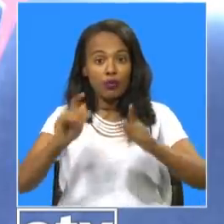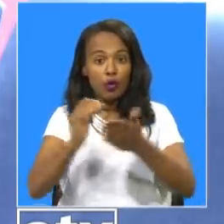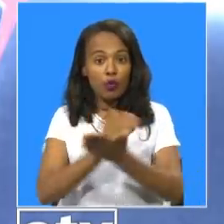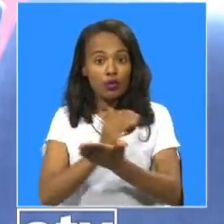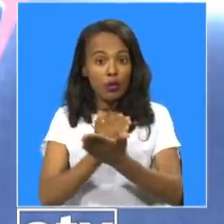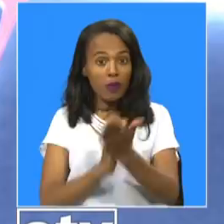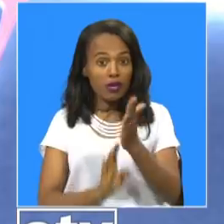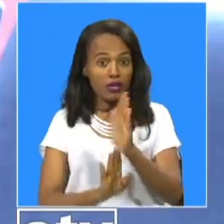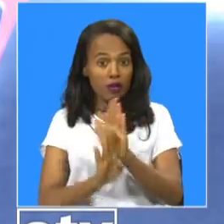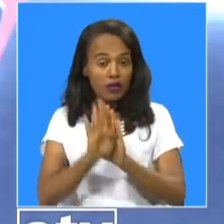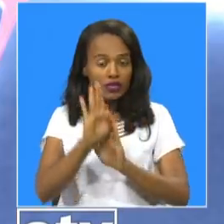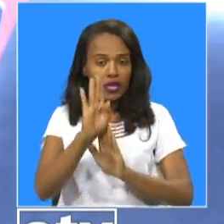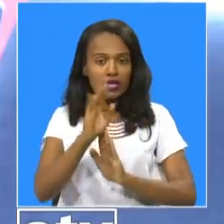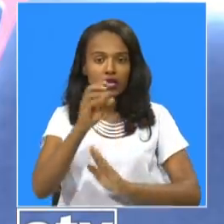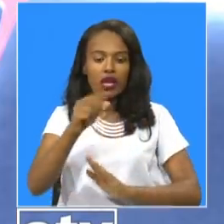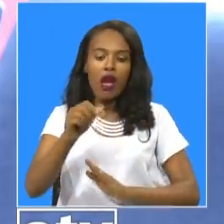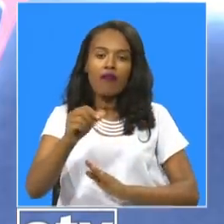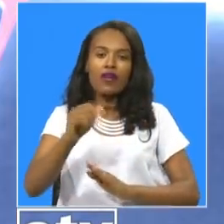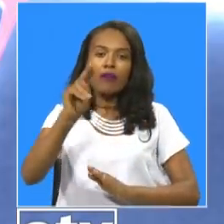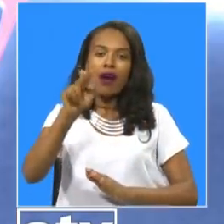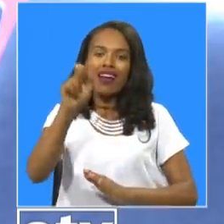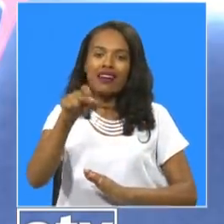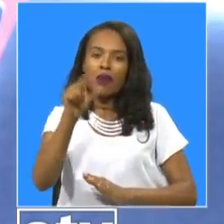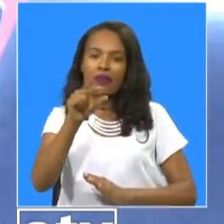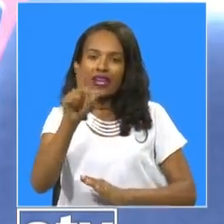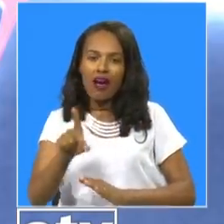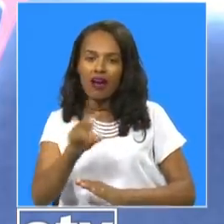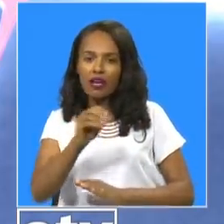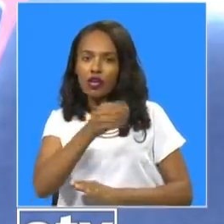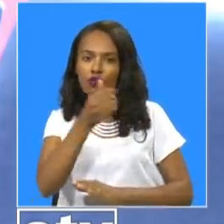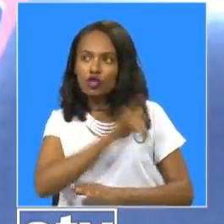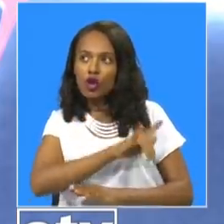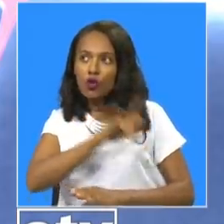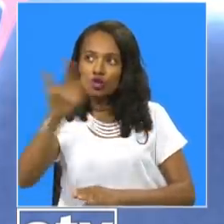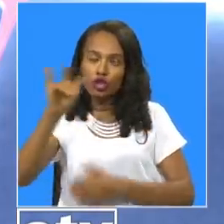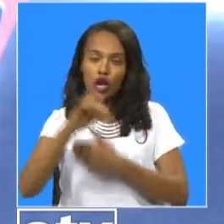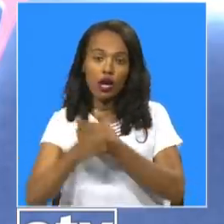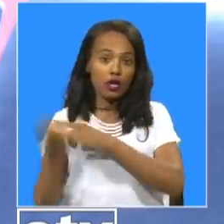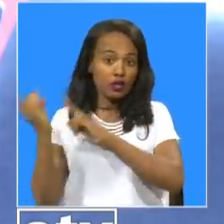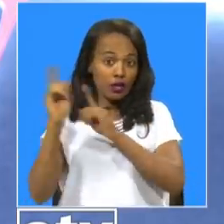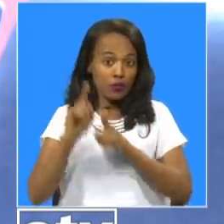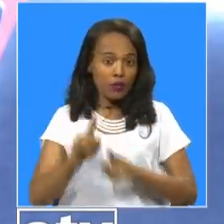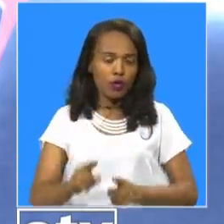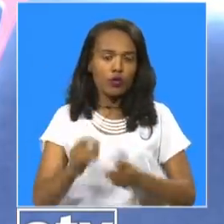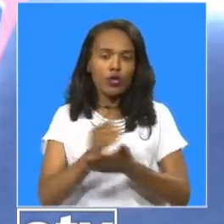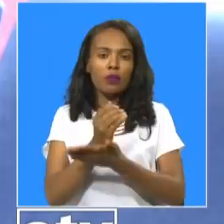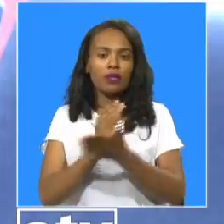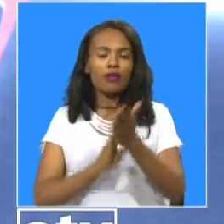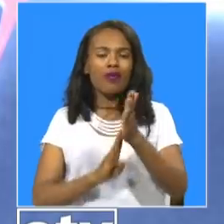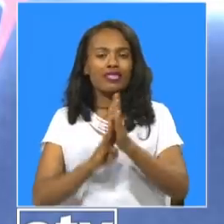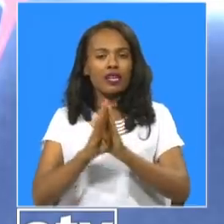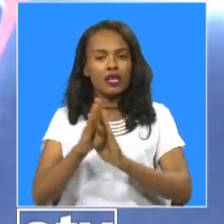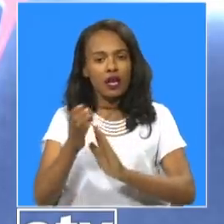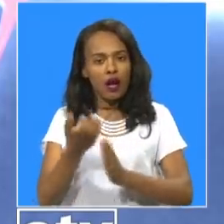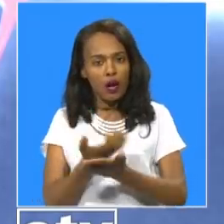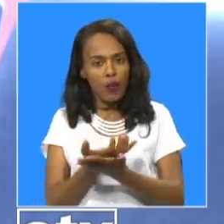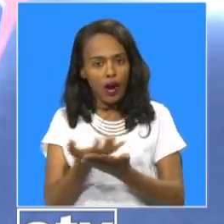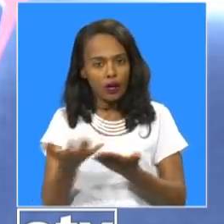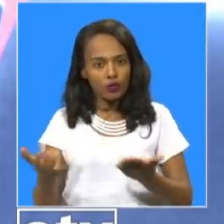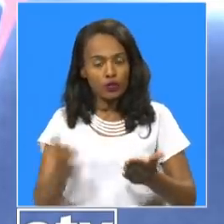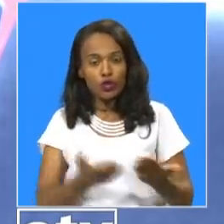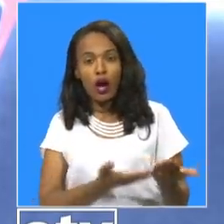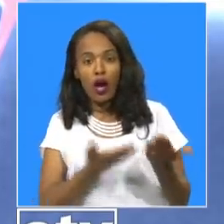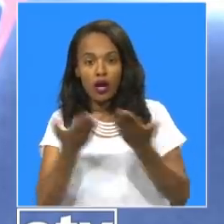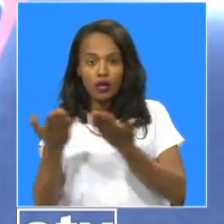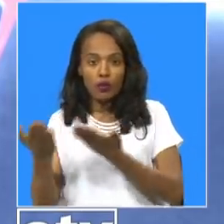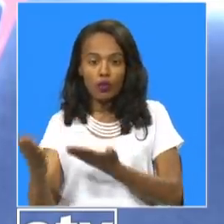ምርታማነት ለማሳደግ የአፈር መዳበሪያና ሌሎች ከውጭ ሀገር የሚገቡ የምርት ማሳደጋ ግባቶች